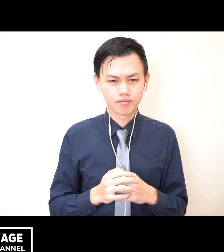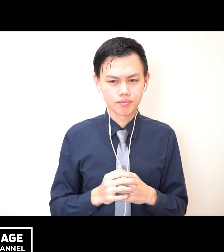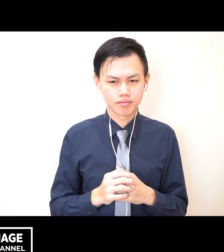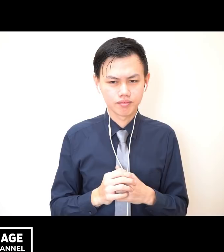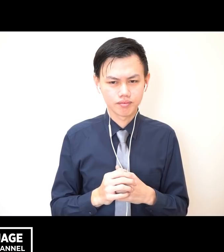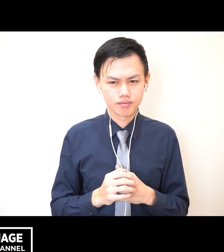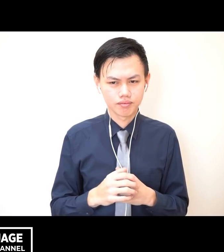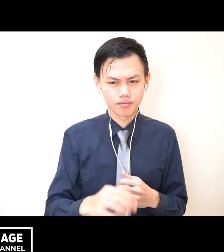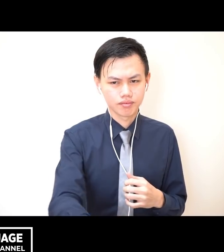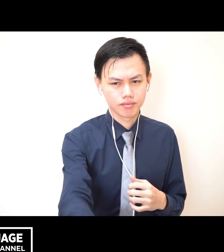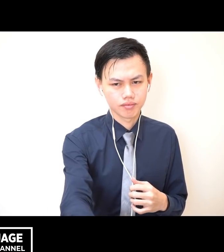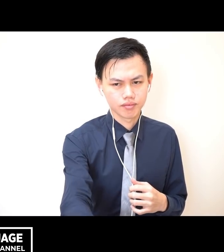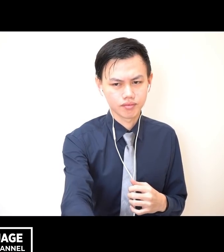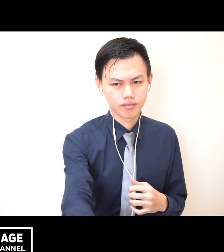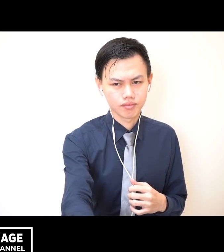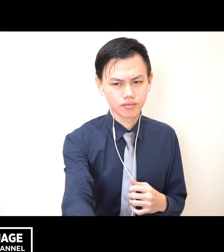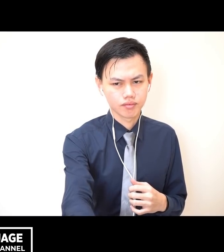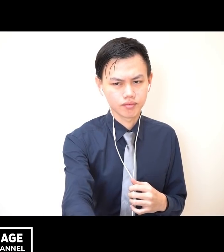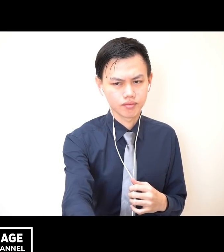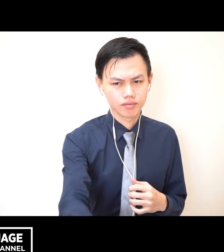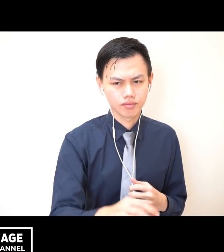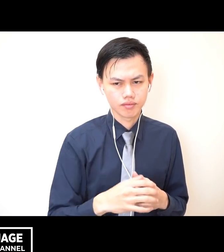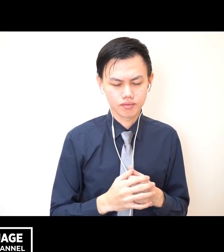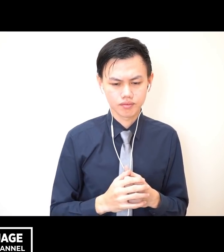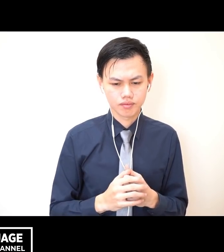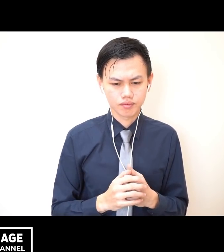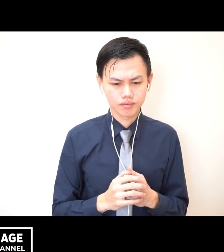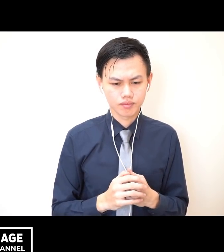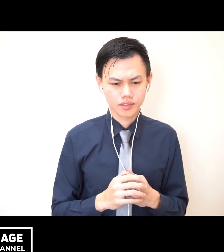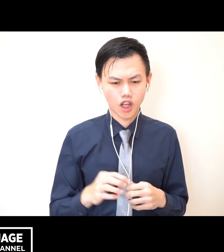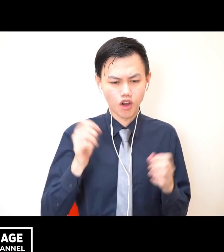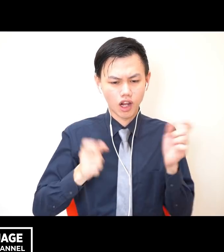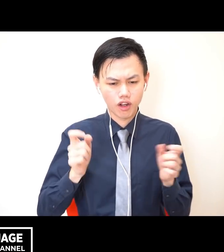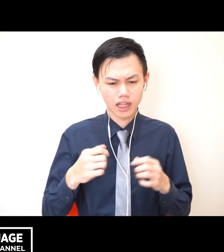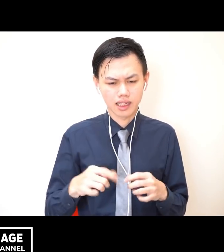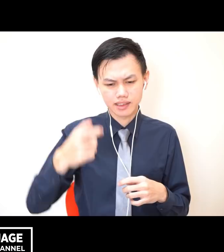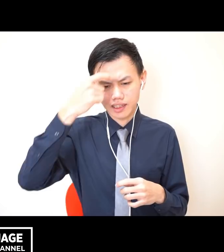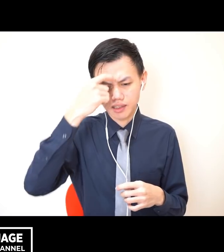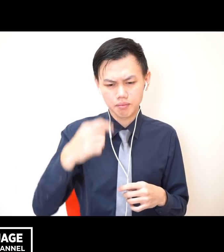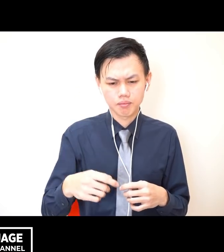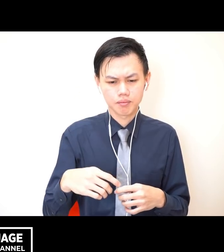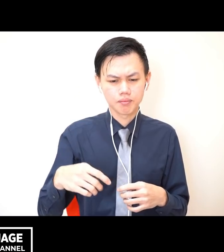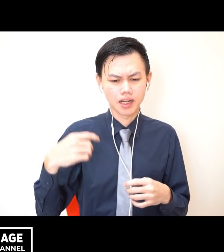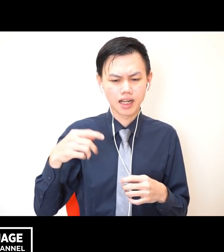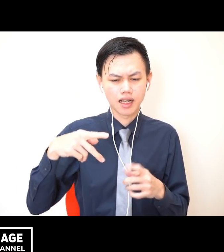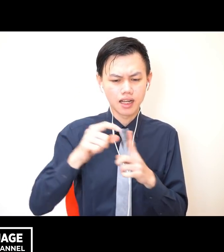kembali ke rumah sakit untuk merawat orang-orang yang sakit, para pasien yang terkena dan positif dengan